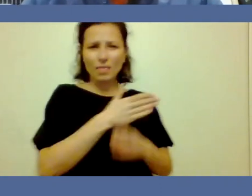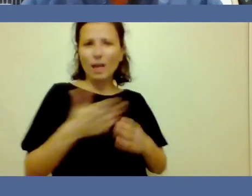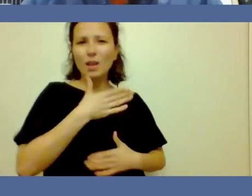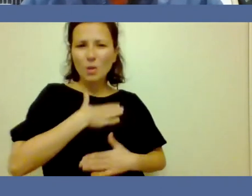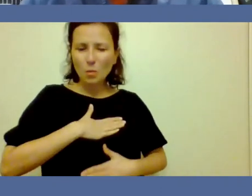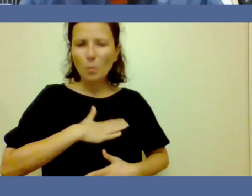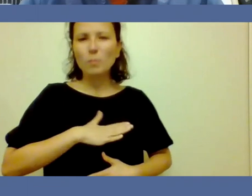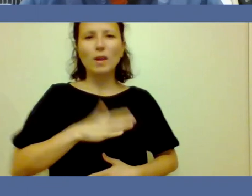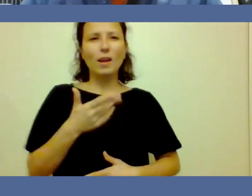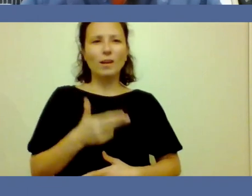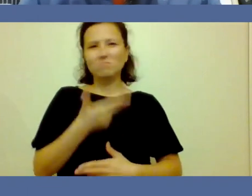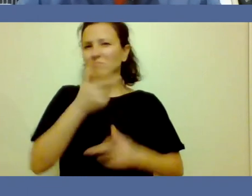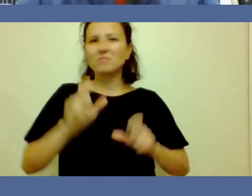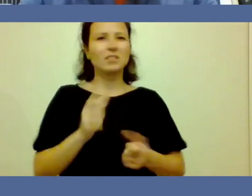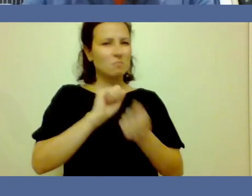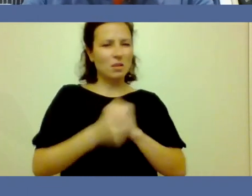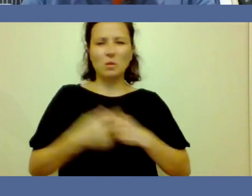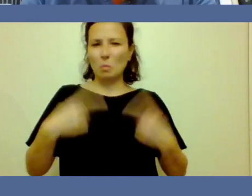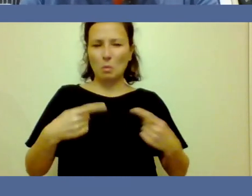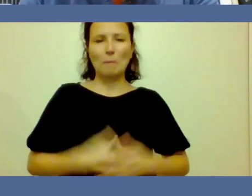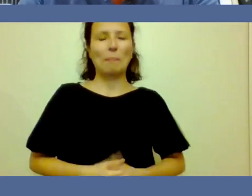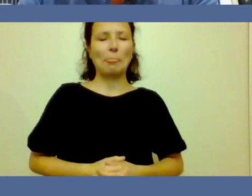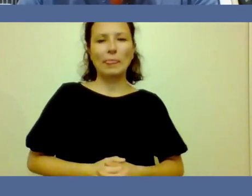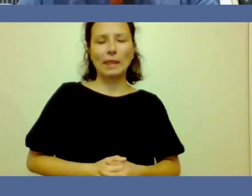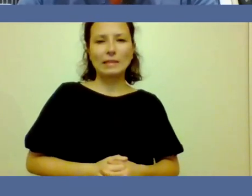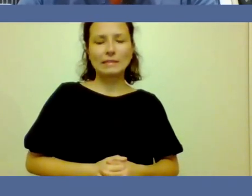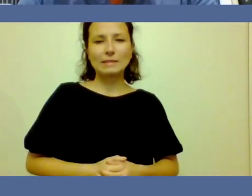Nadal lubię, to nic się nie zmieniło. Wie pan, to jest tak, że